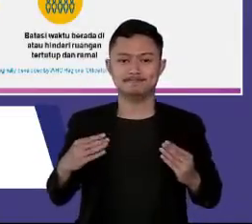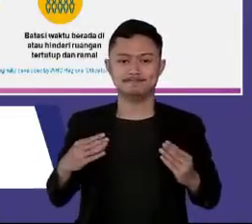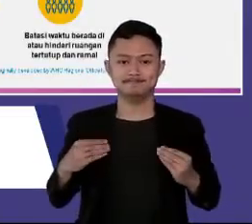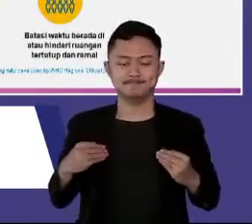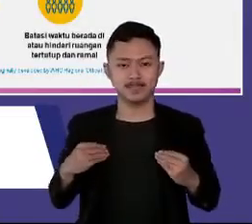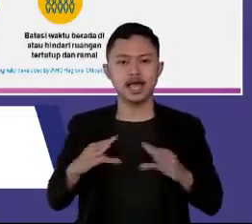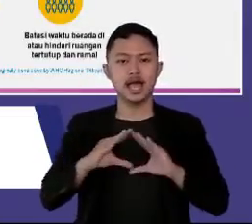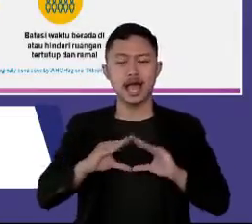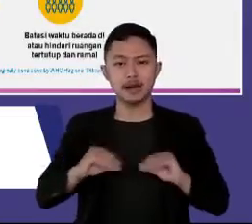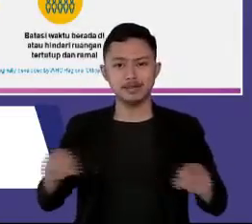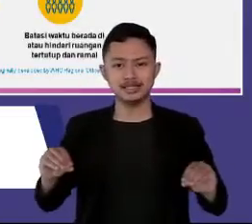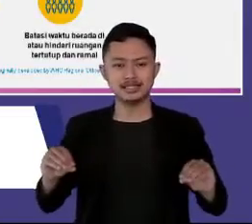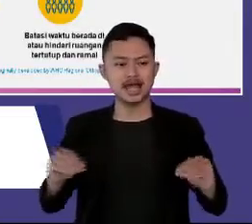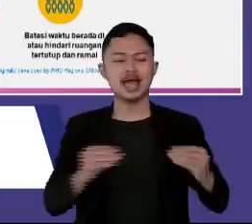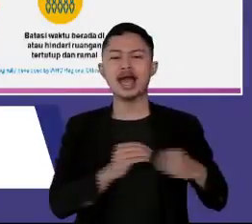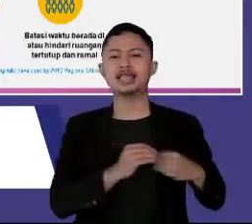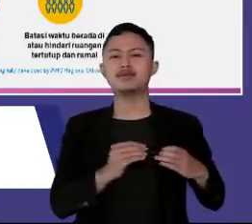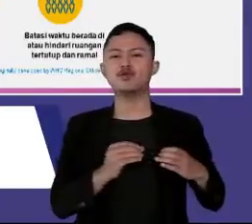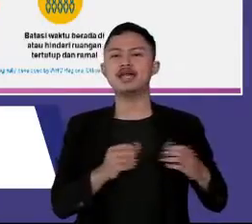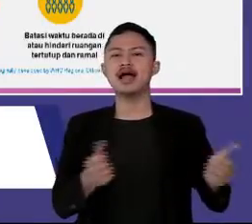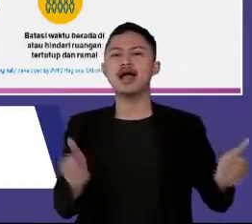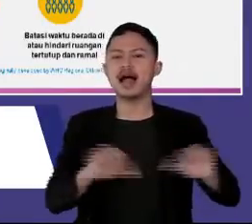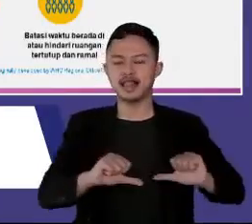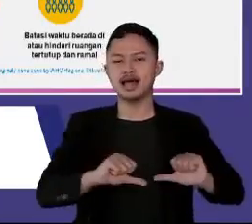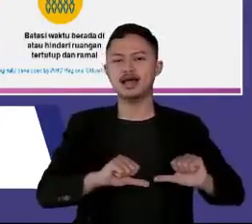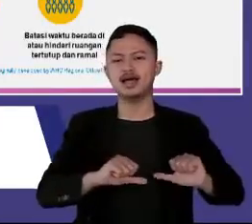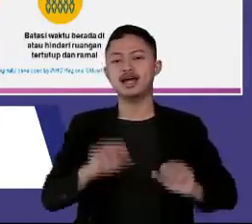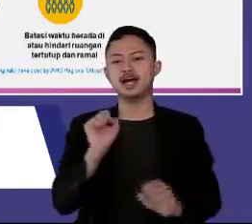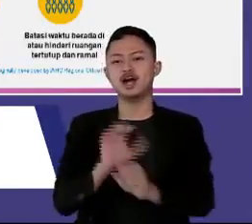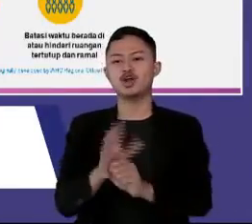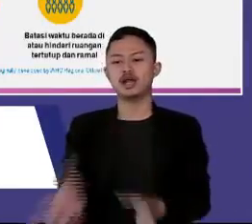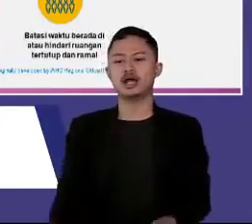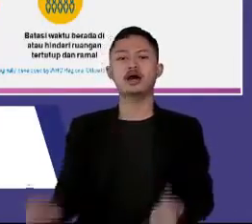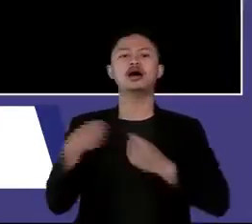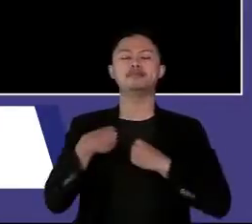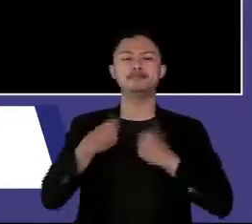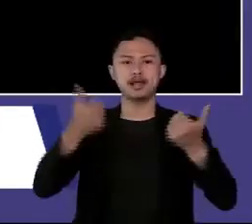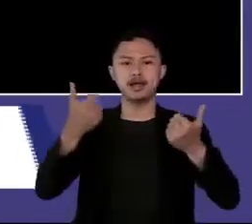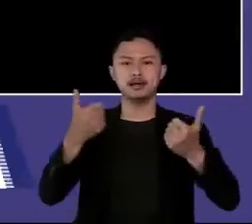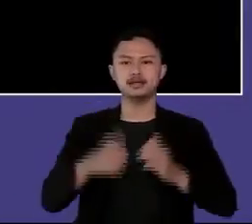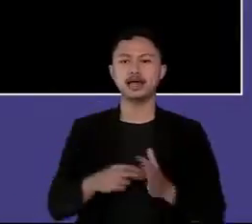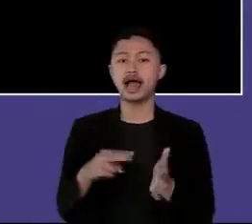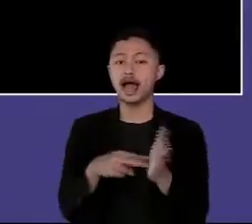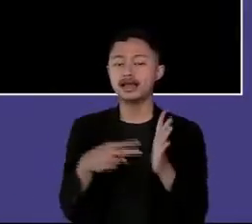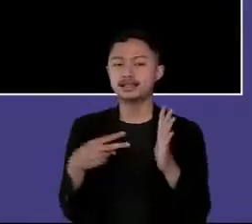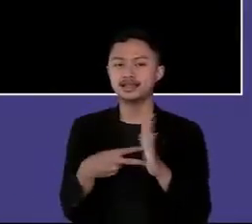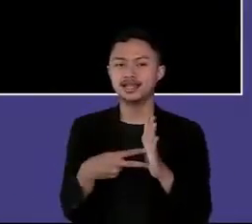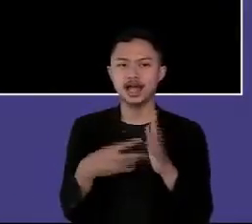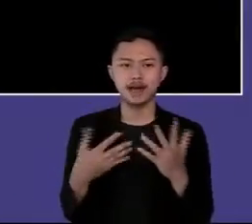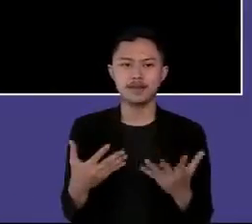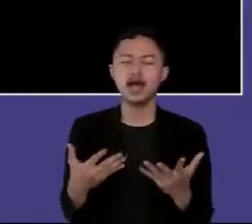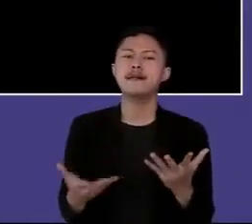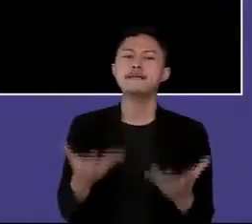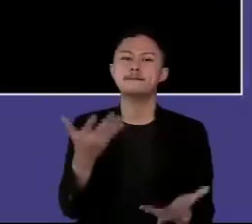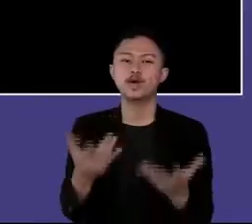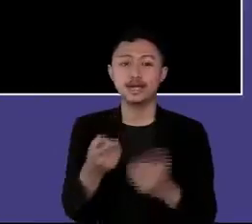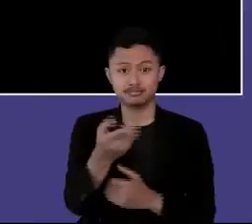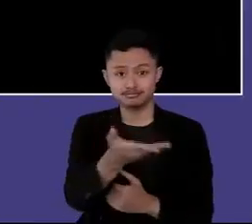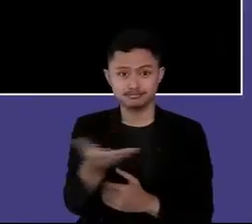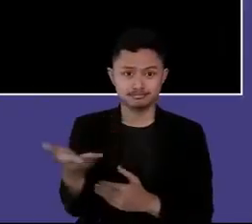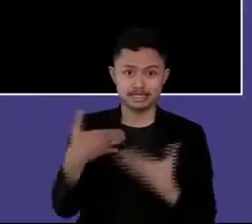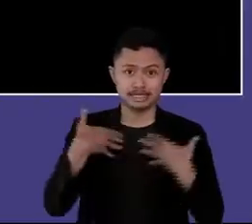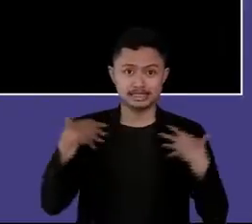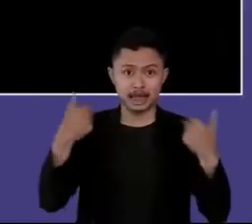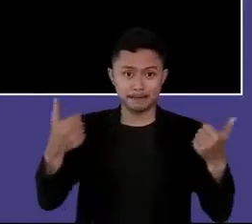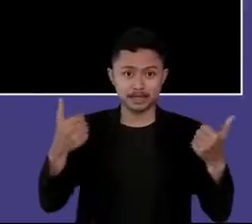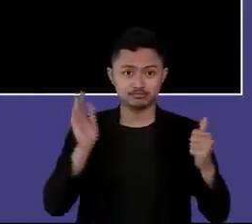bisa jadi akan mengalahkan antibodi yang ada dalam tubuh Oleh sebab itu makanya walaupun penyintas punya